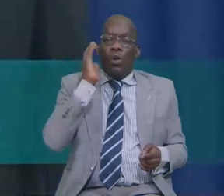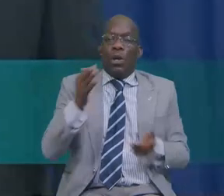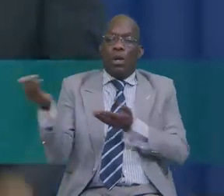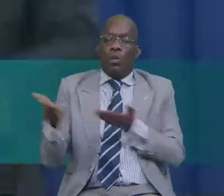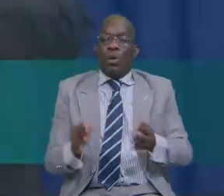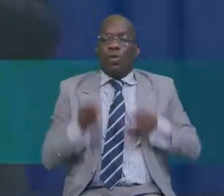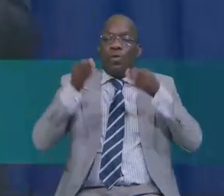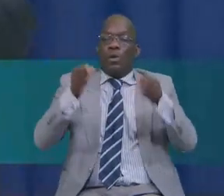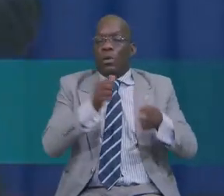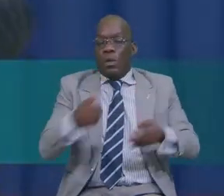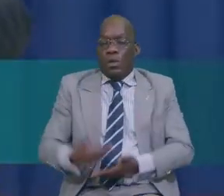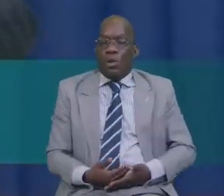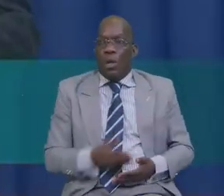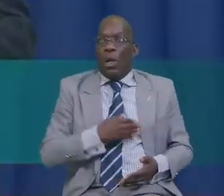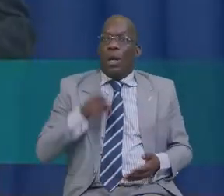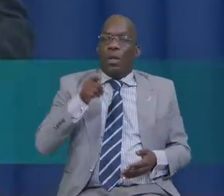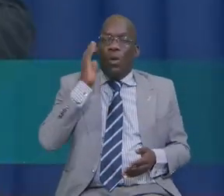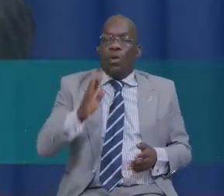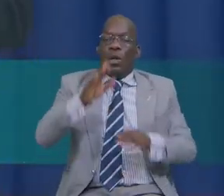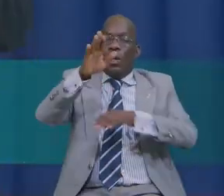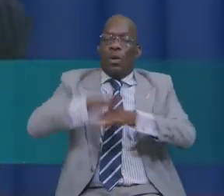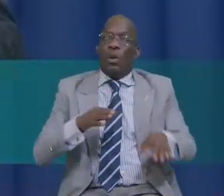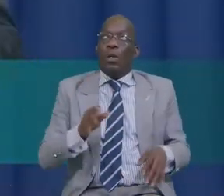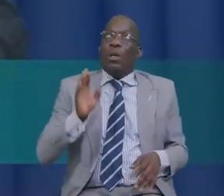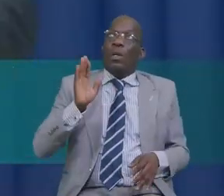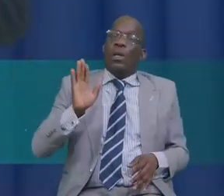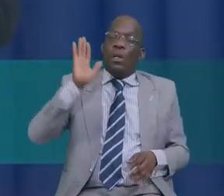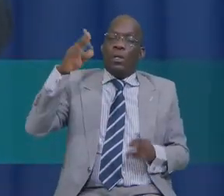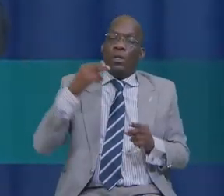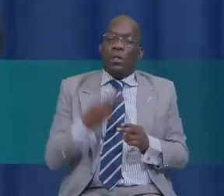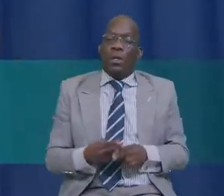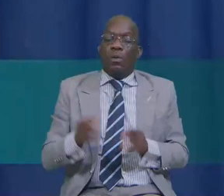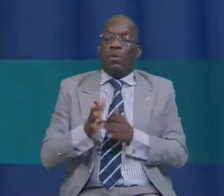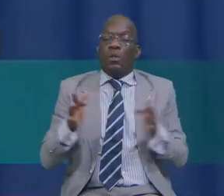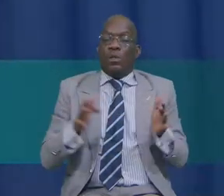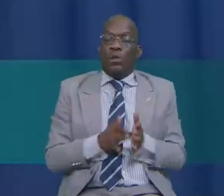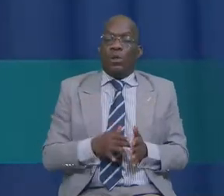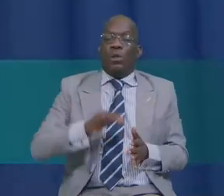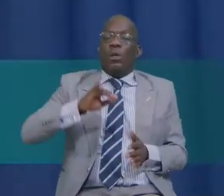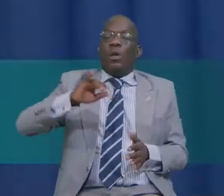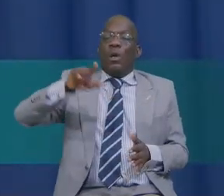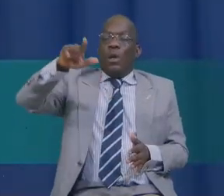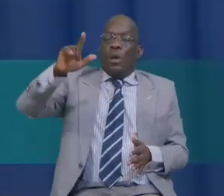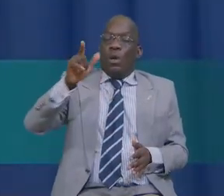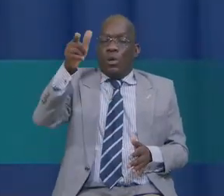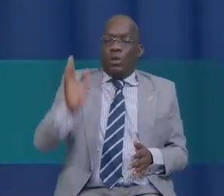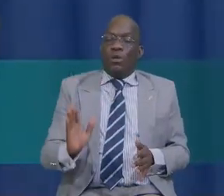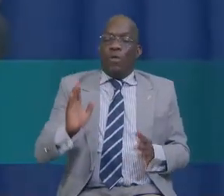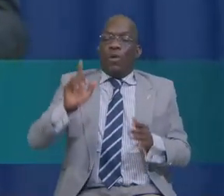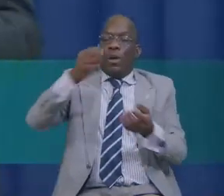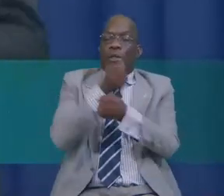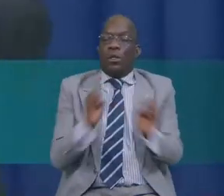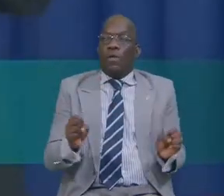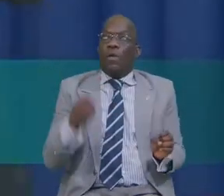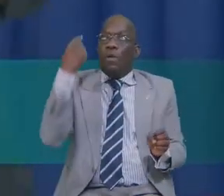Jésus. Jéhovah sauve Jésus. Car c'est lui qui sauvera son peuple de ses